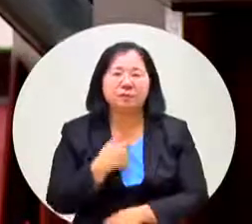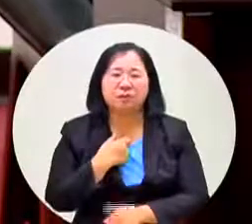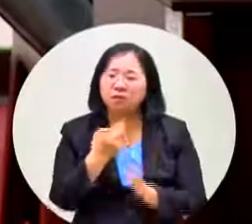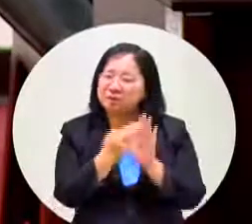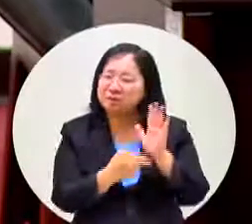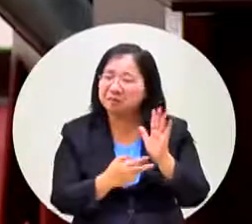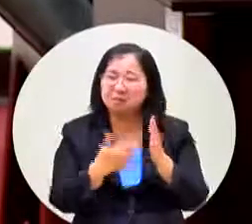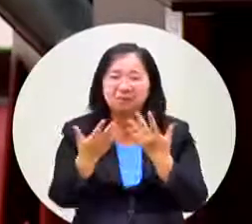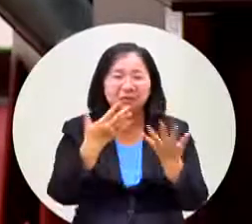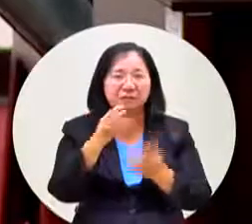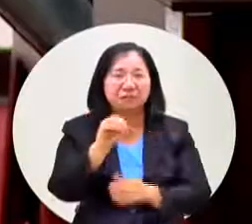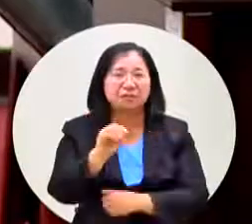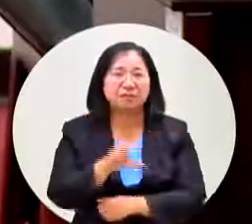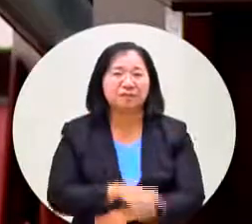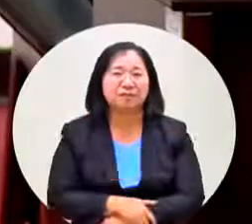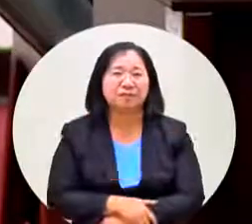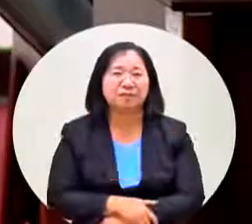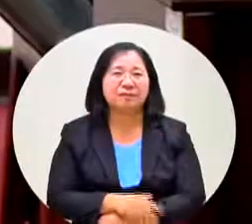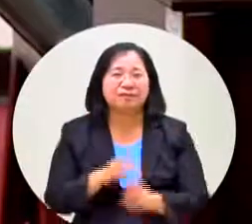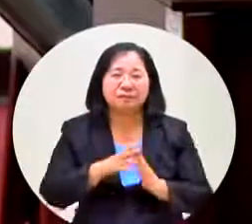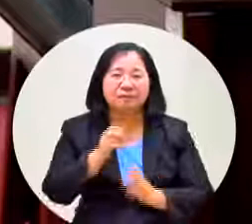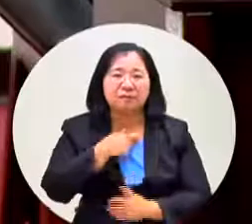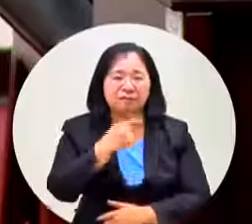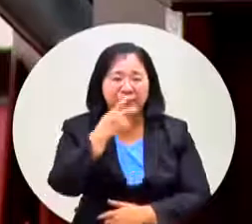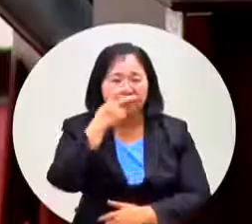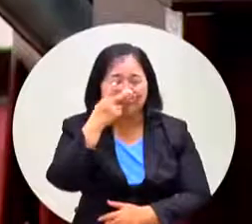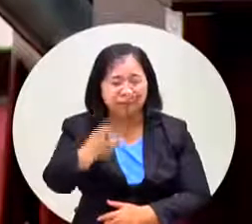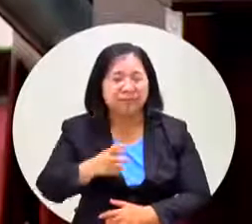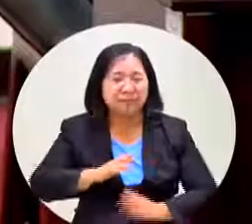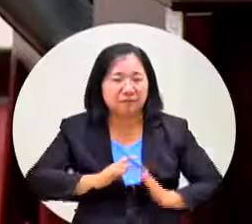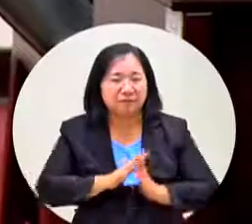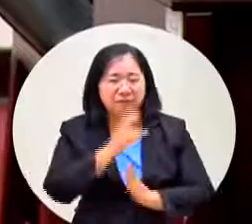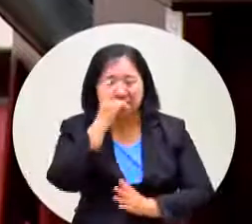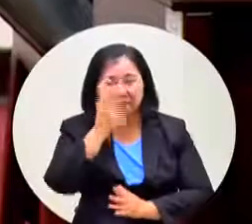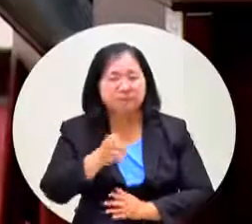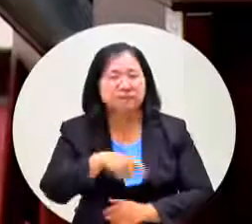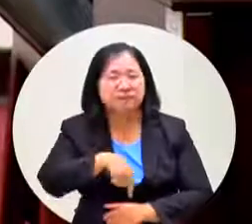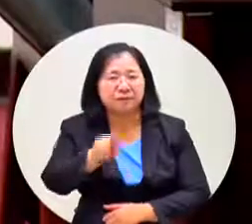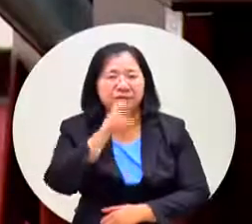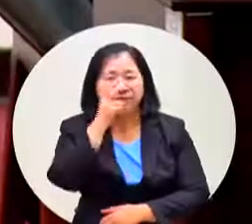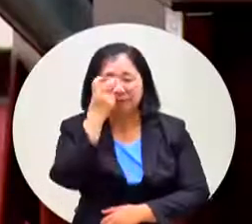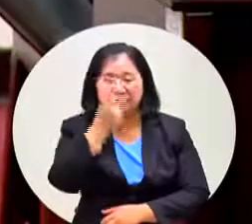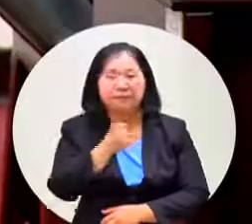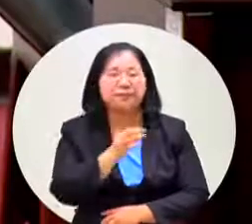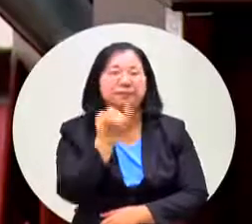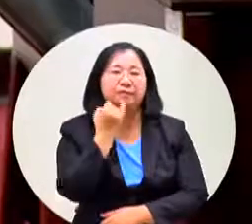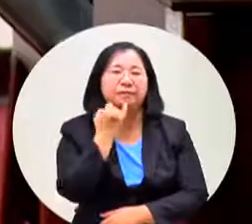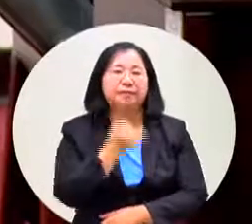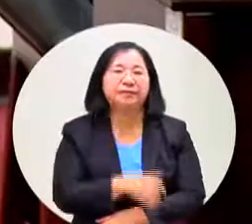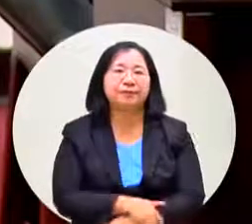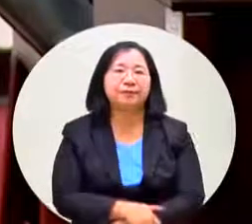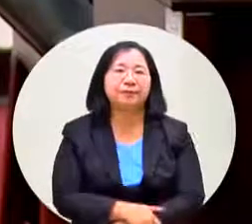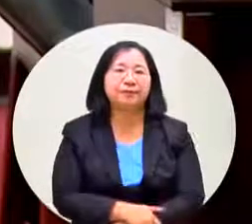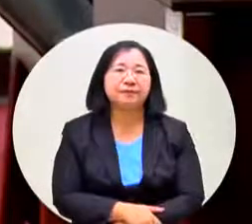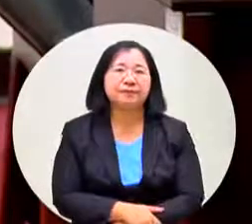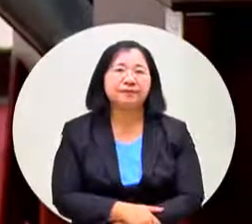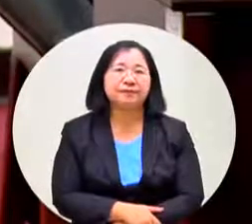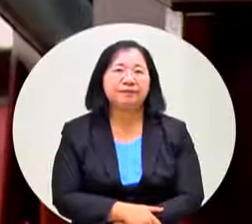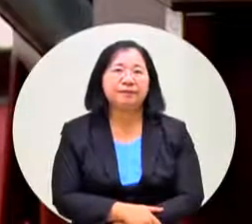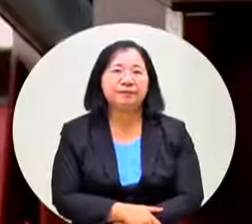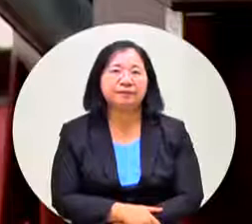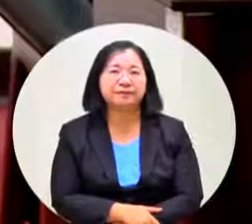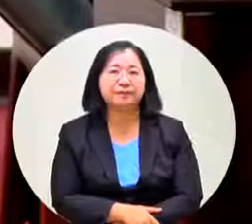水为这会当截流啊分流为这条大排出去，一水都袂。水就袂